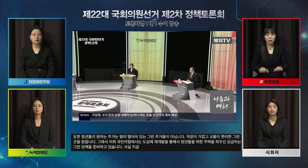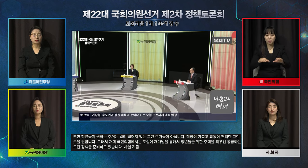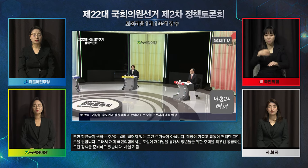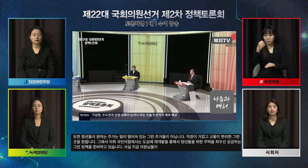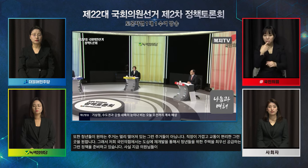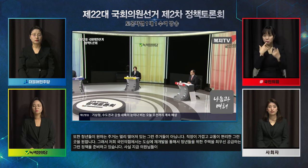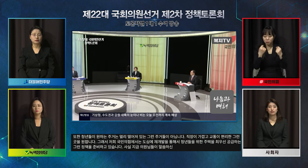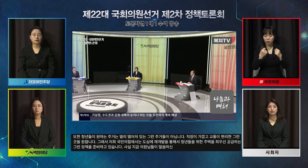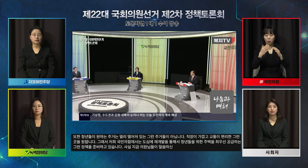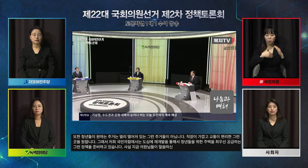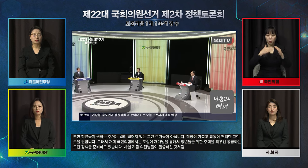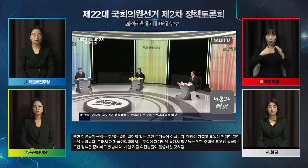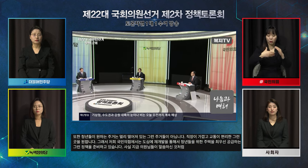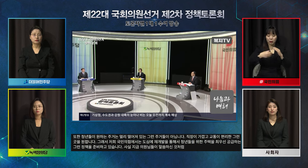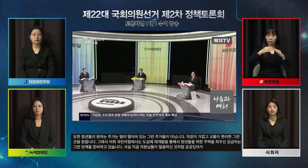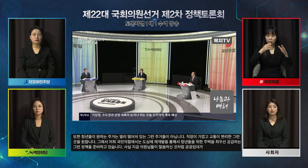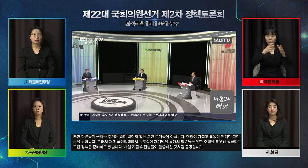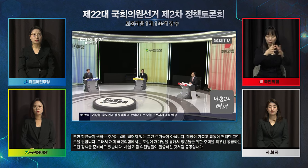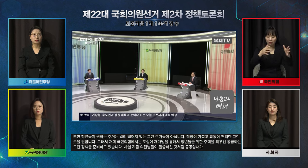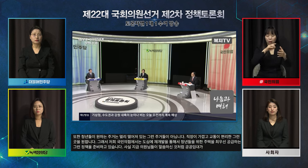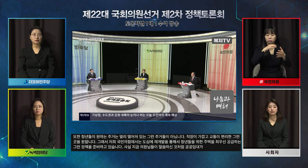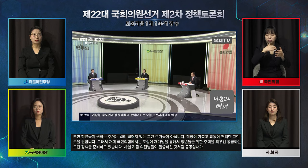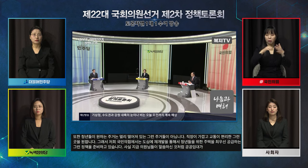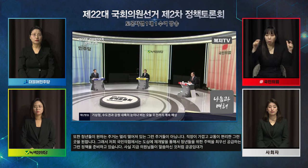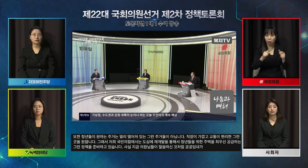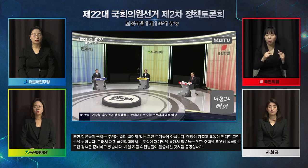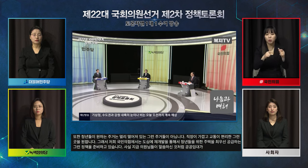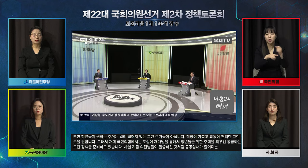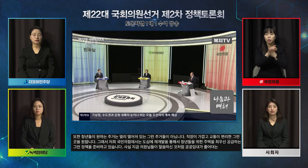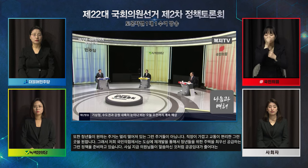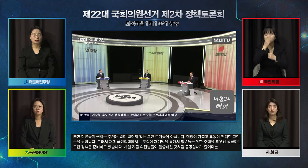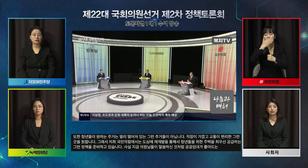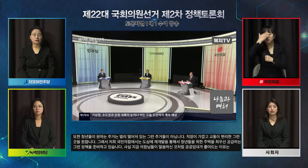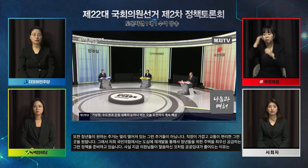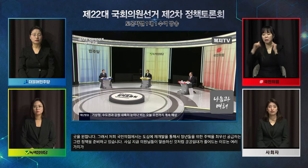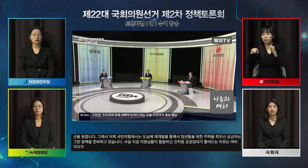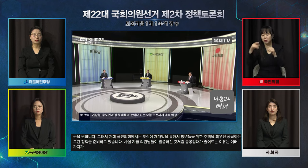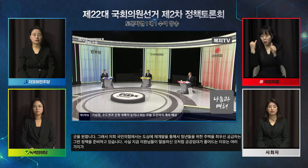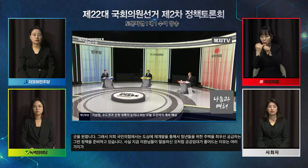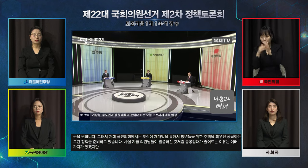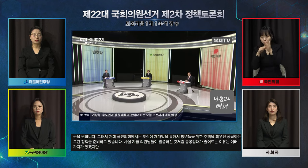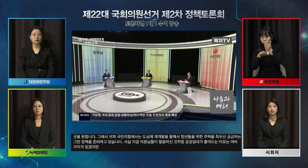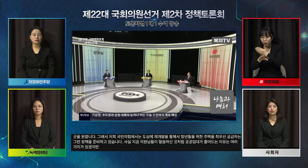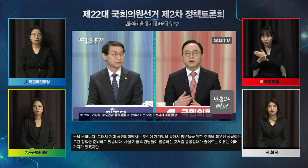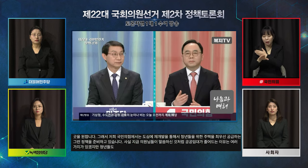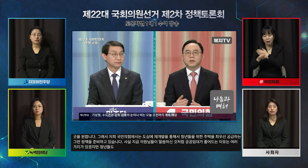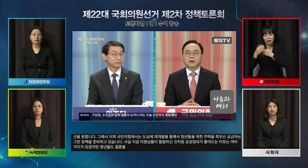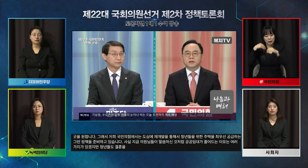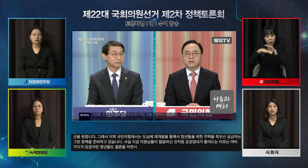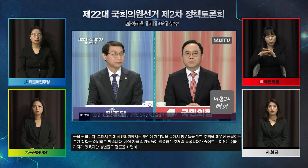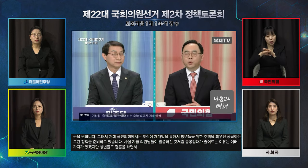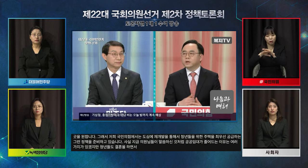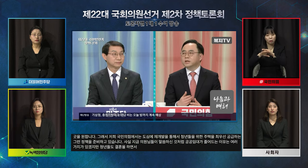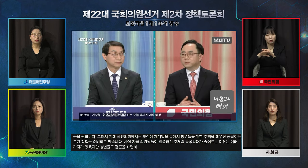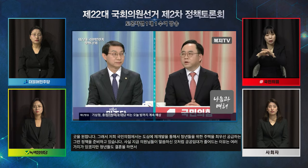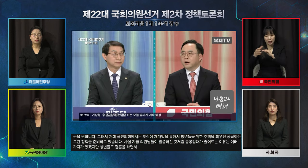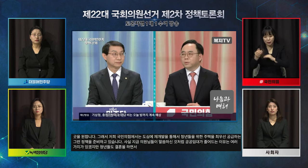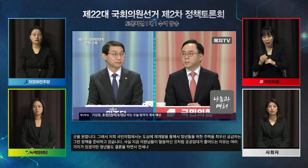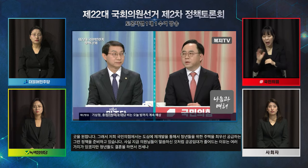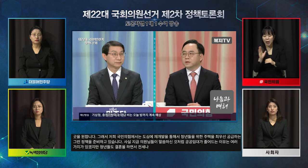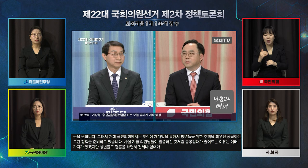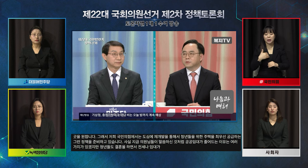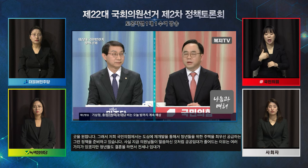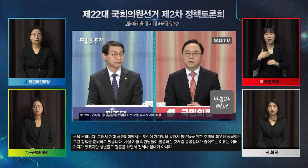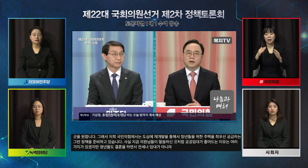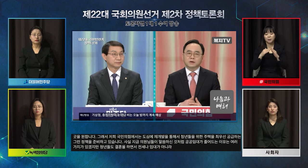공공임대가 줄어드는 이유는 여러 가지가 있겠지만 청년들도 결혼을 하면 전세나 임대가 아니라 본인의 집을